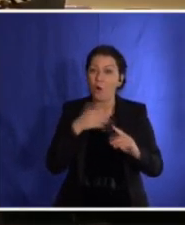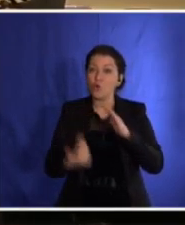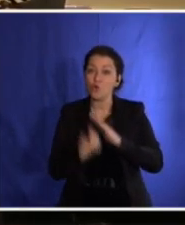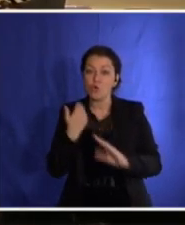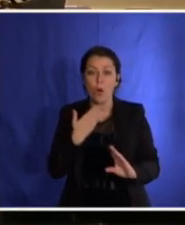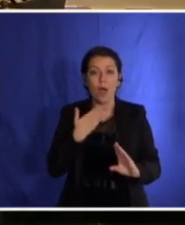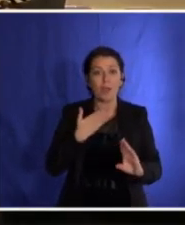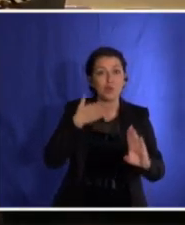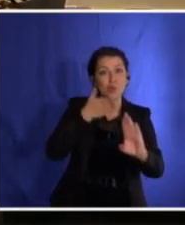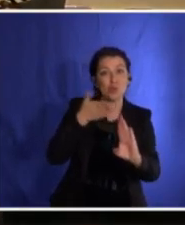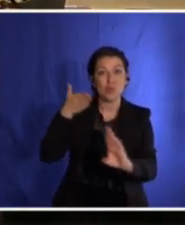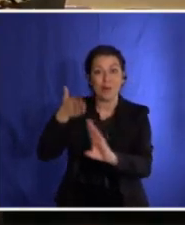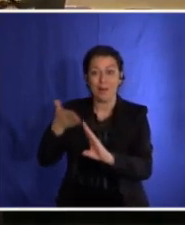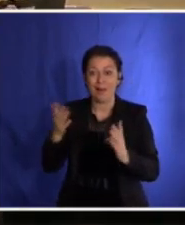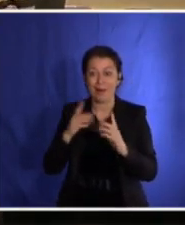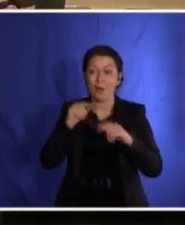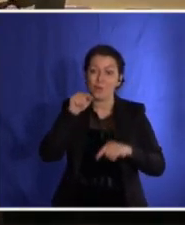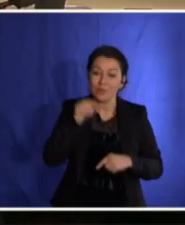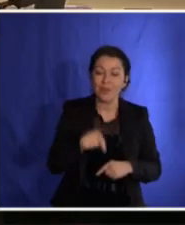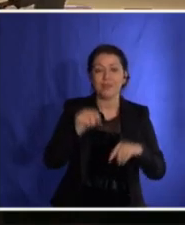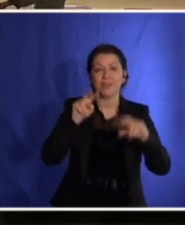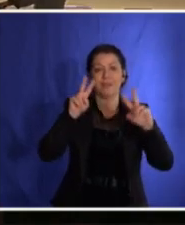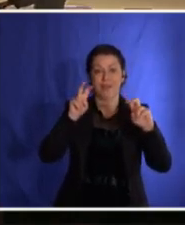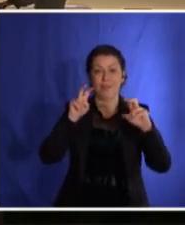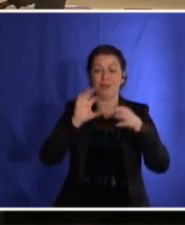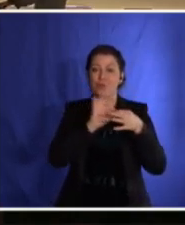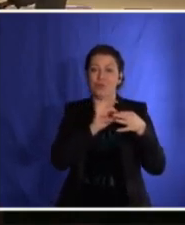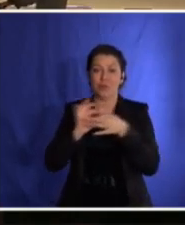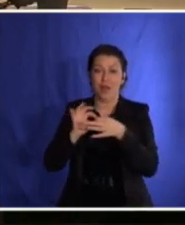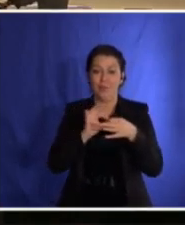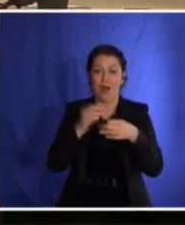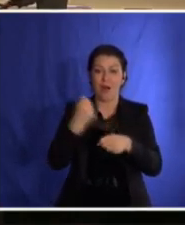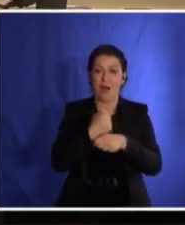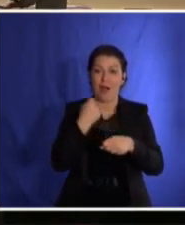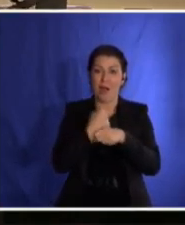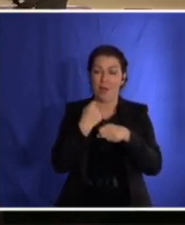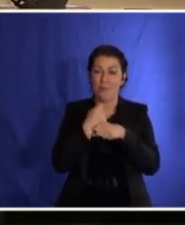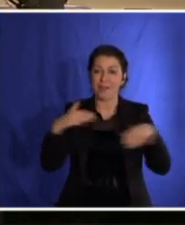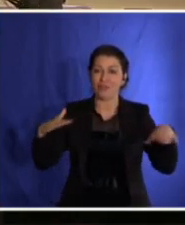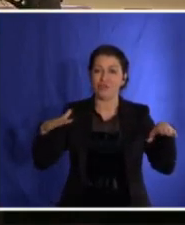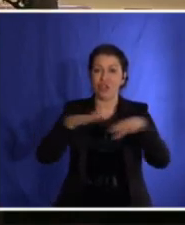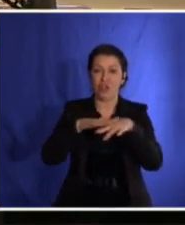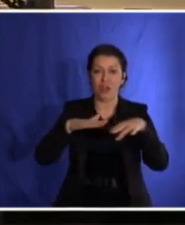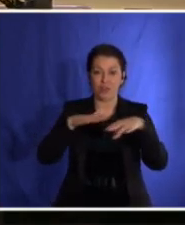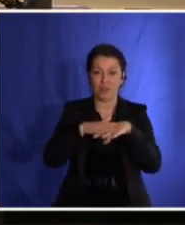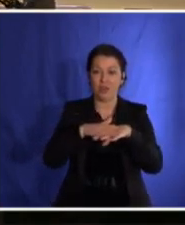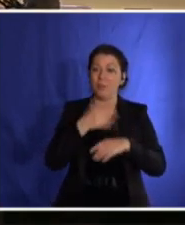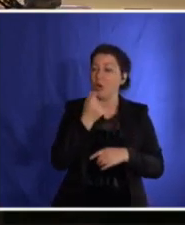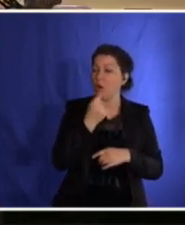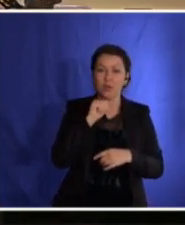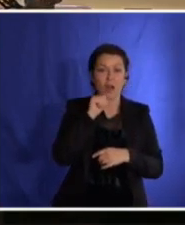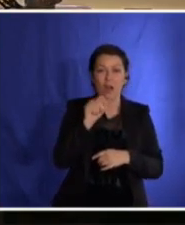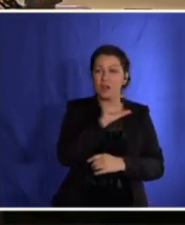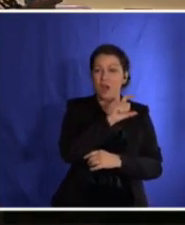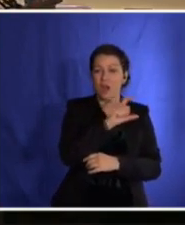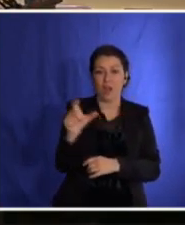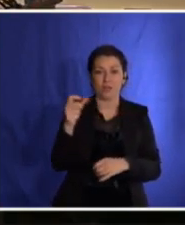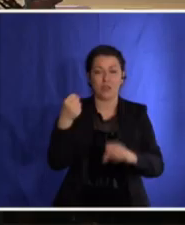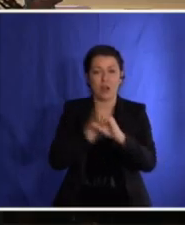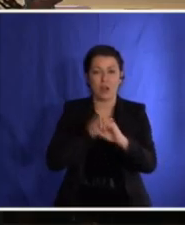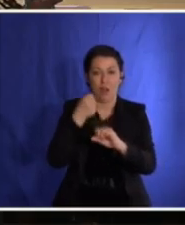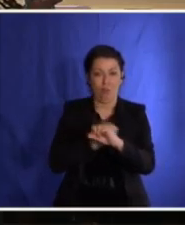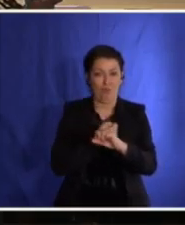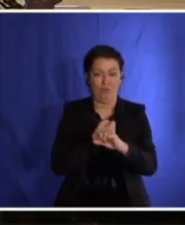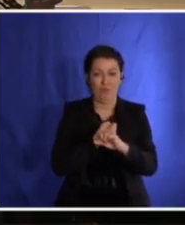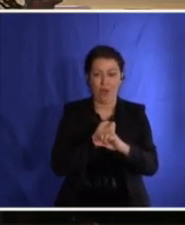der Schnittpunkt zur Arbeit. Wir verstehen Arbeit nicht als Klassenkampf. Wir verstehen Arbeit mit